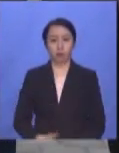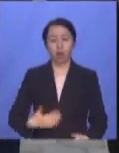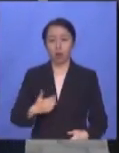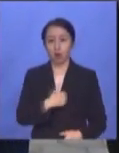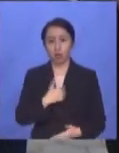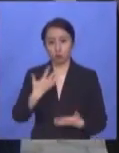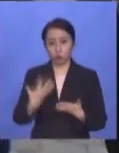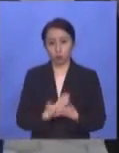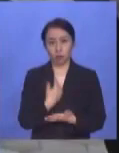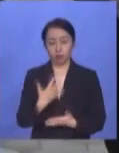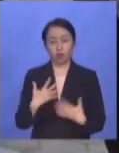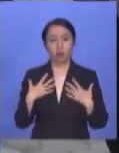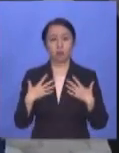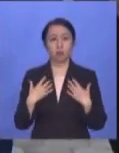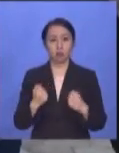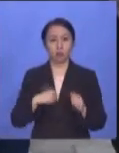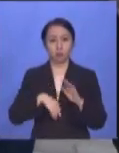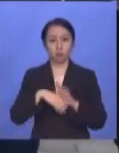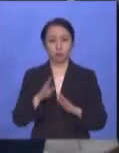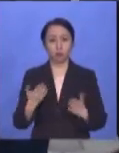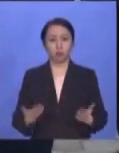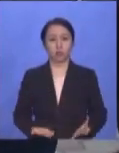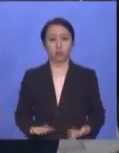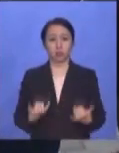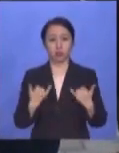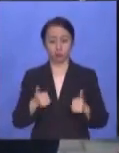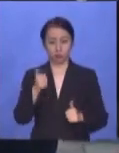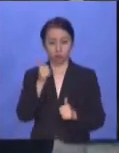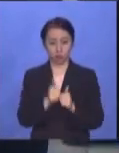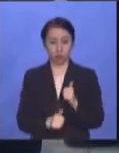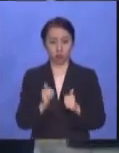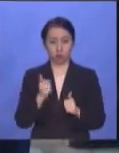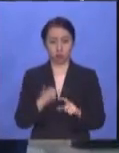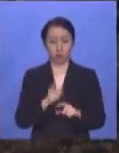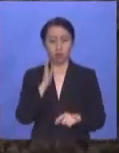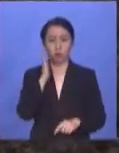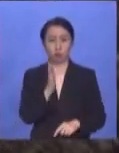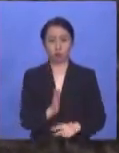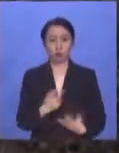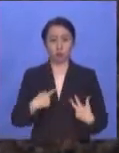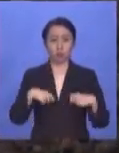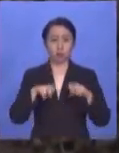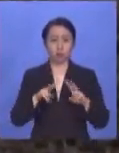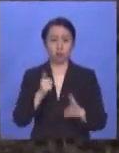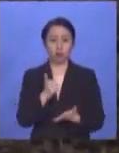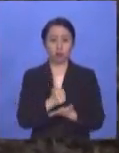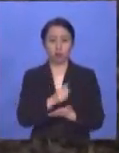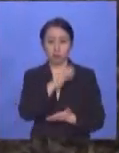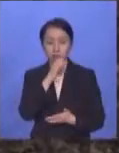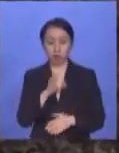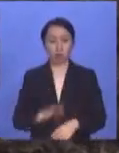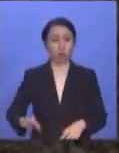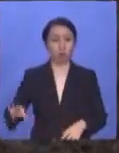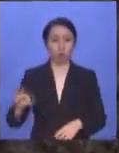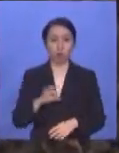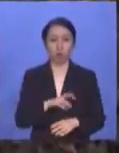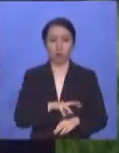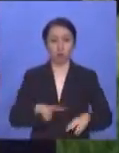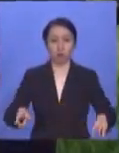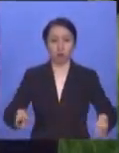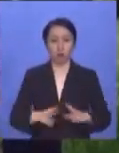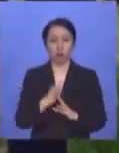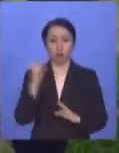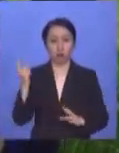вам здоровья, благополучия. Сегодня каждый из вас – это будущий специалист. Аким Северо-Казахстанской области и министр